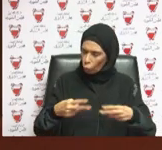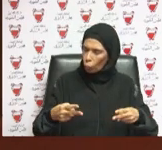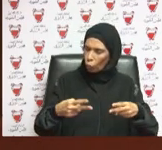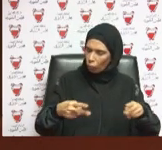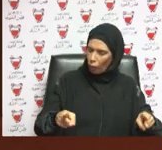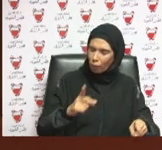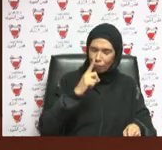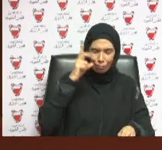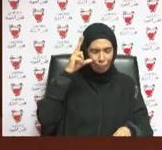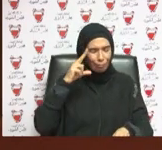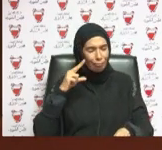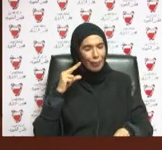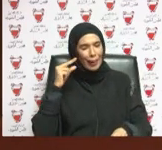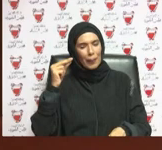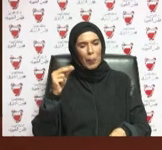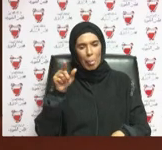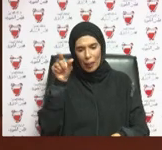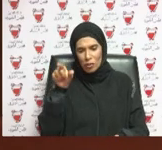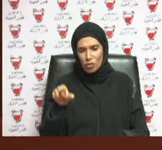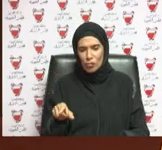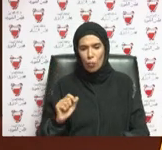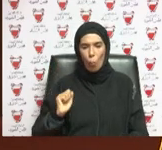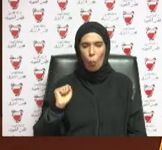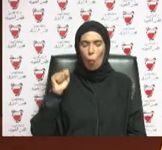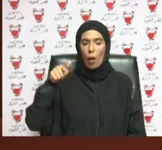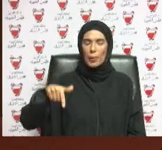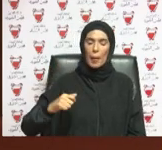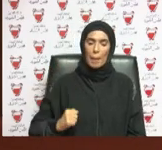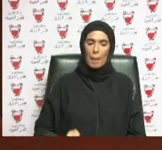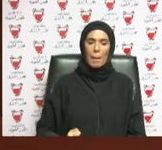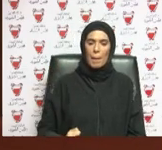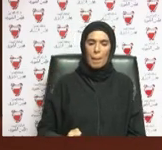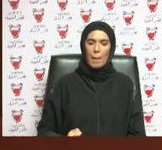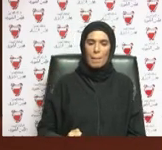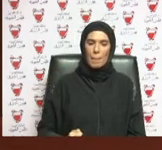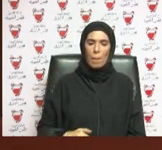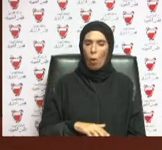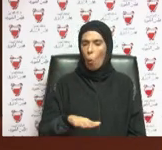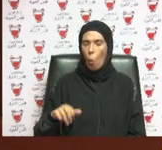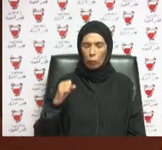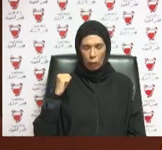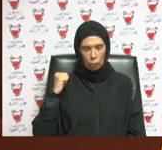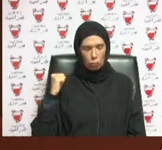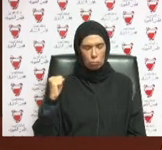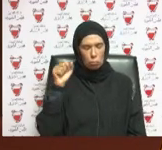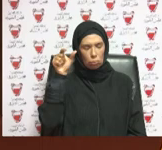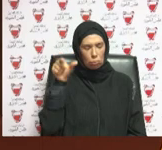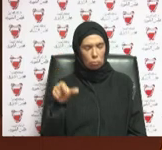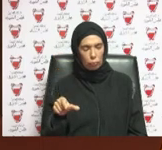بها أو يطلبها أي مواطن منه، فكان شخصية وطنية بحق،